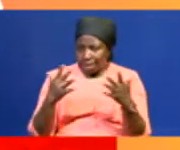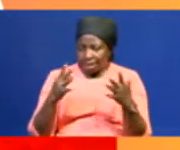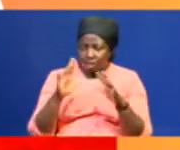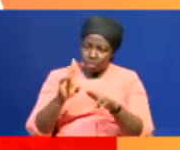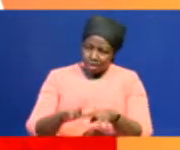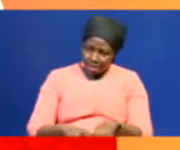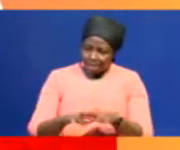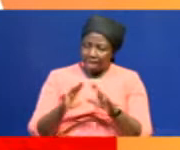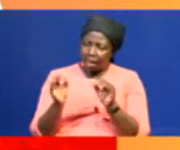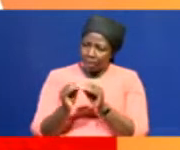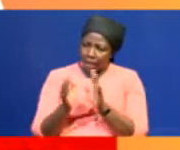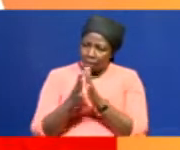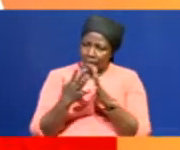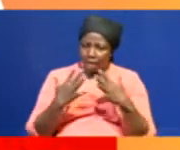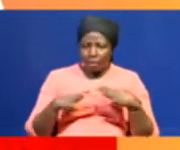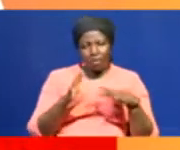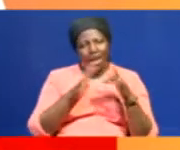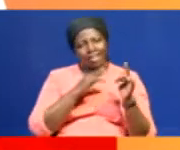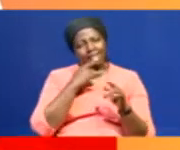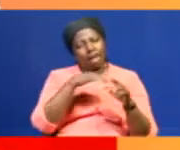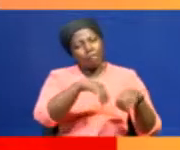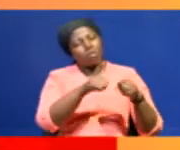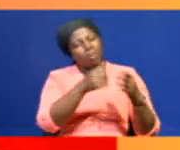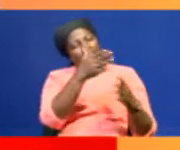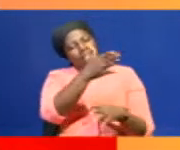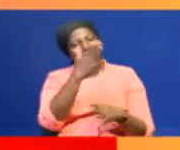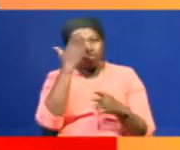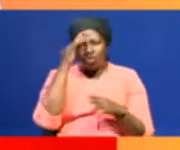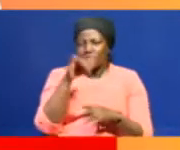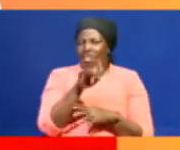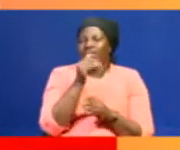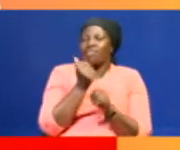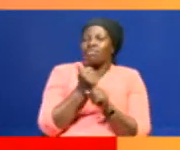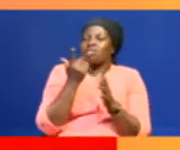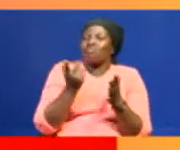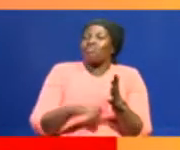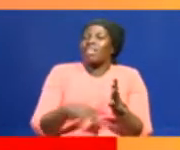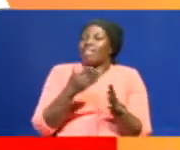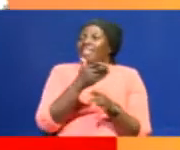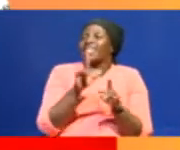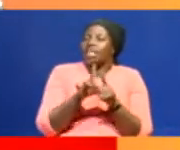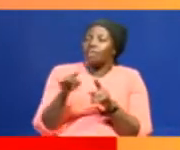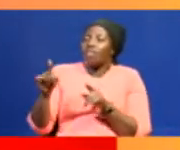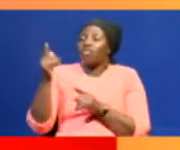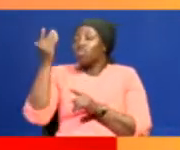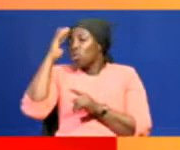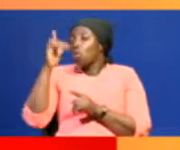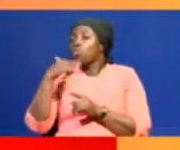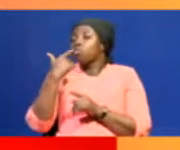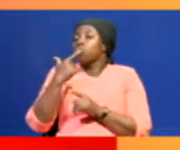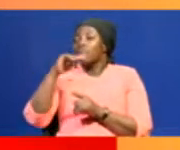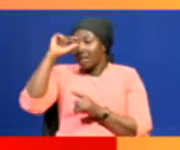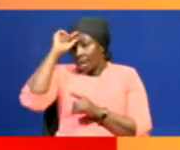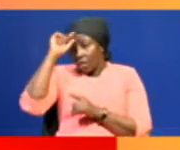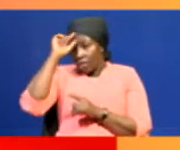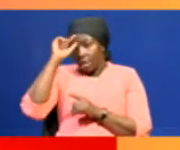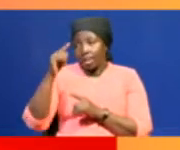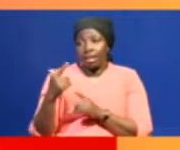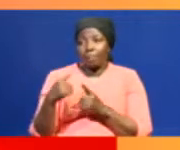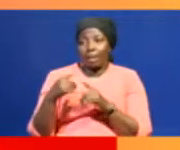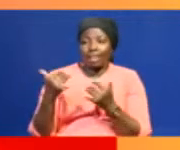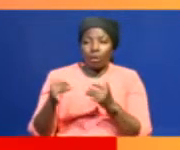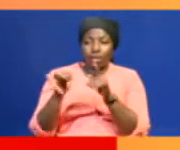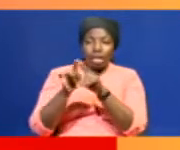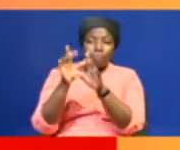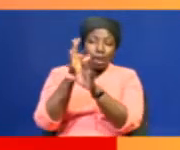Huwezi sema ati bodaboda ako pale na hujui ako wapi anafanya nini, na yeye pia hata hakujui wewe serikali ni nani. Lakini kama chama